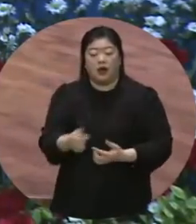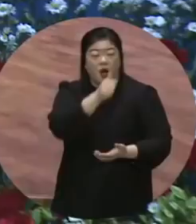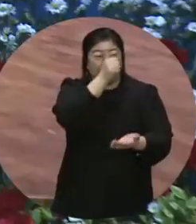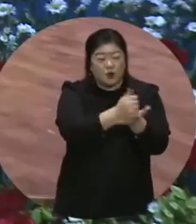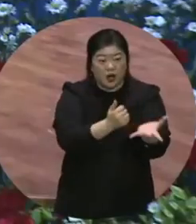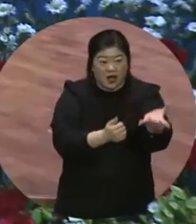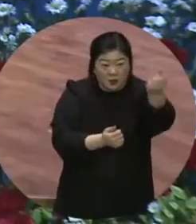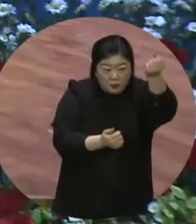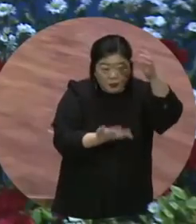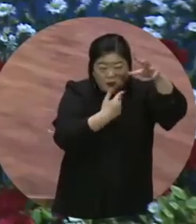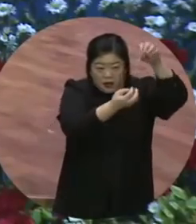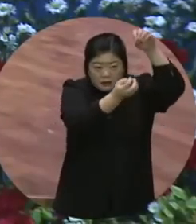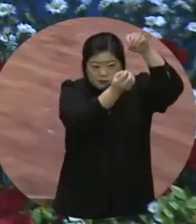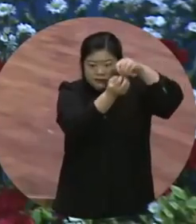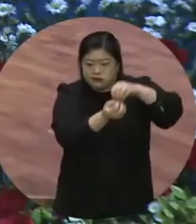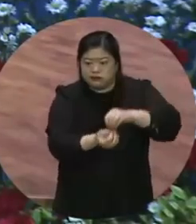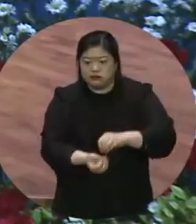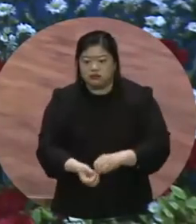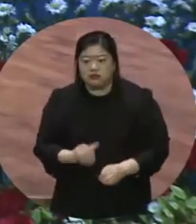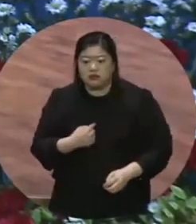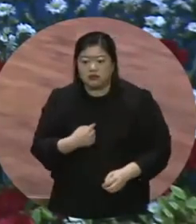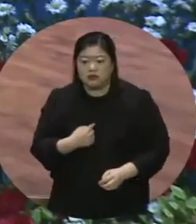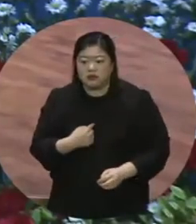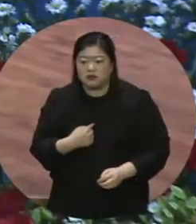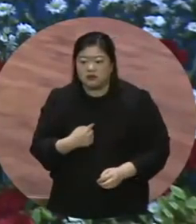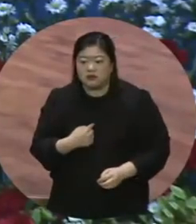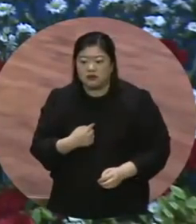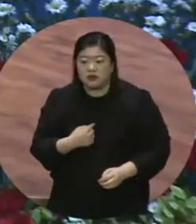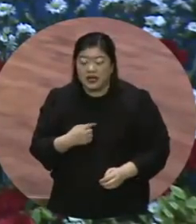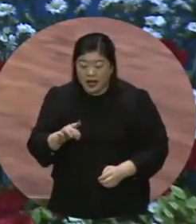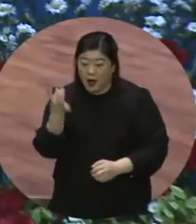잃어버렸어. 모든 특권 다 잃어버렸어.